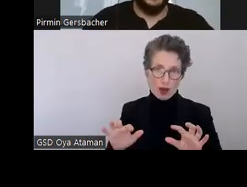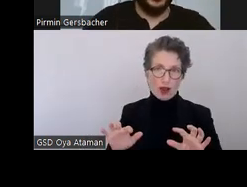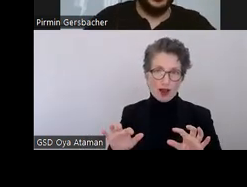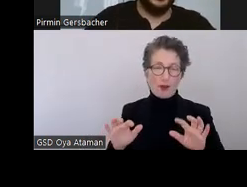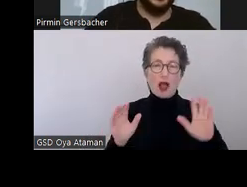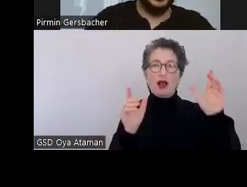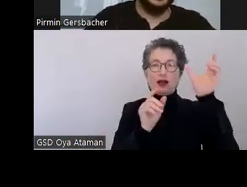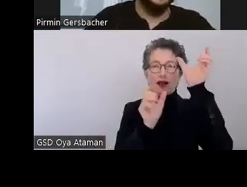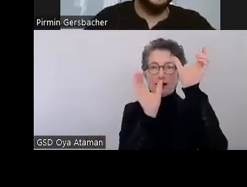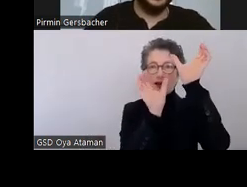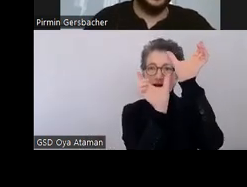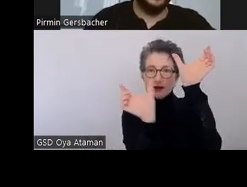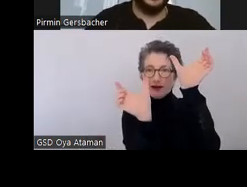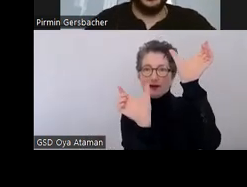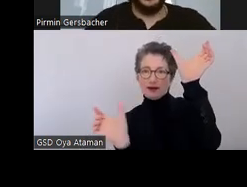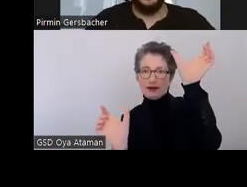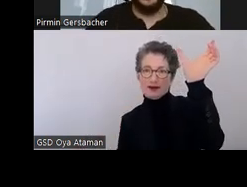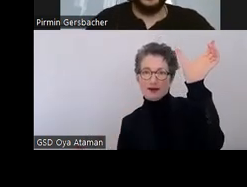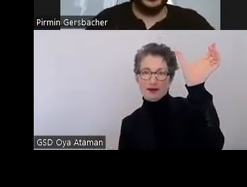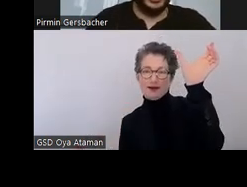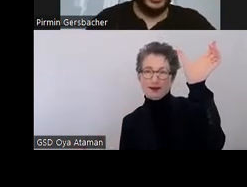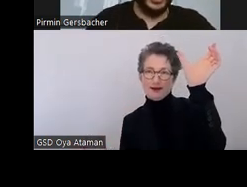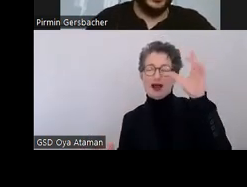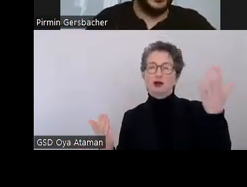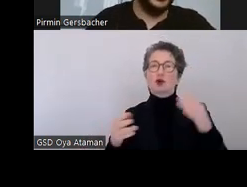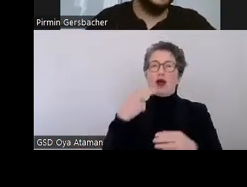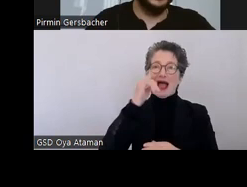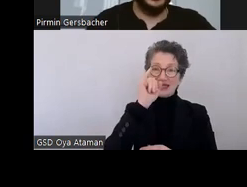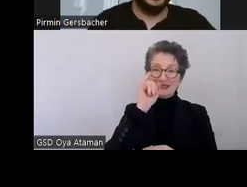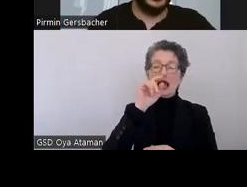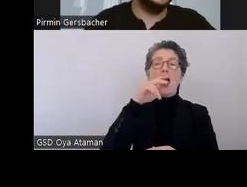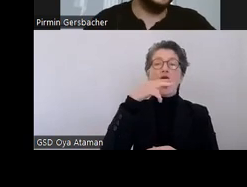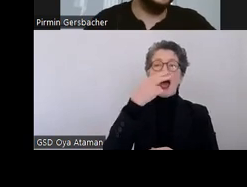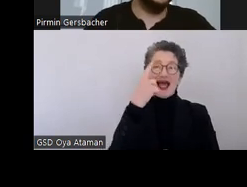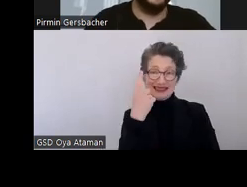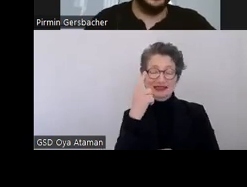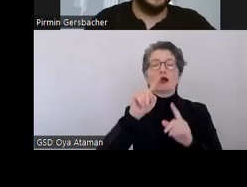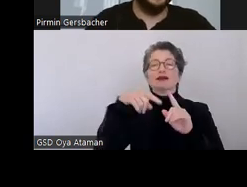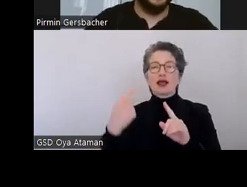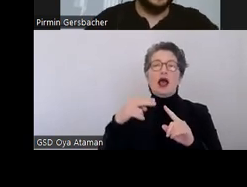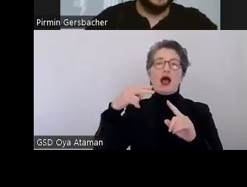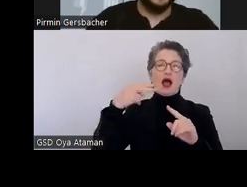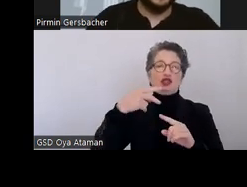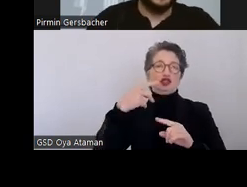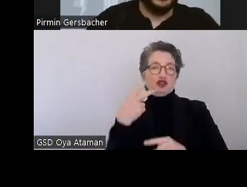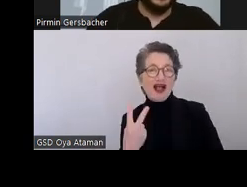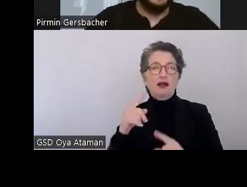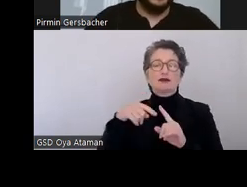ist, wie jetzt auch hier gefordert. Also auf ein H1 folgt ein H2, folgt ein H3 und so weiter.